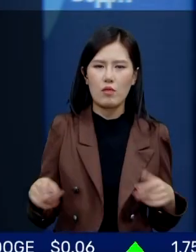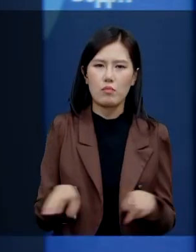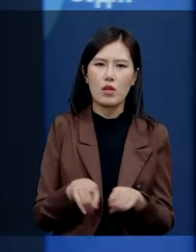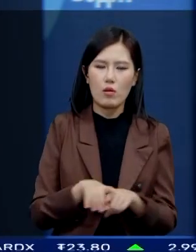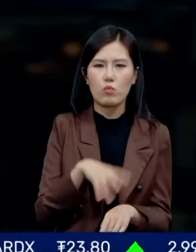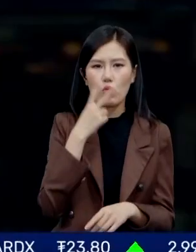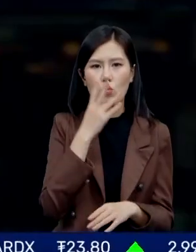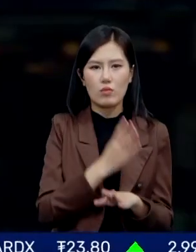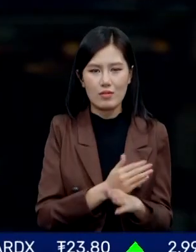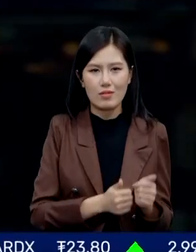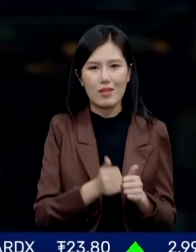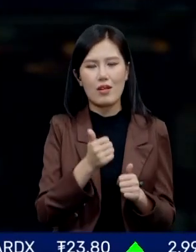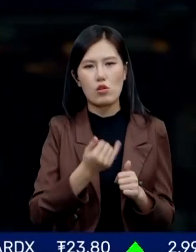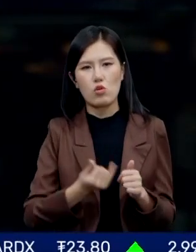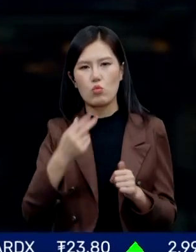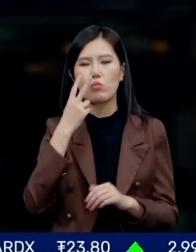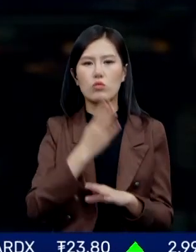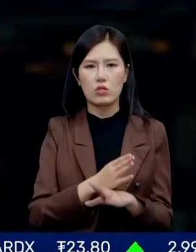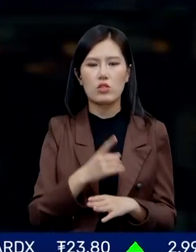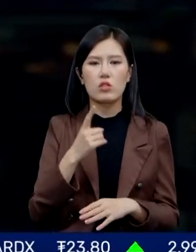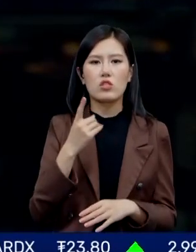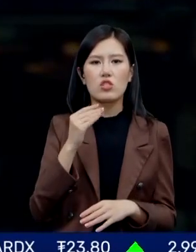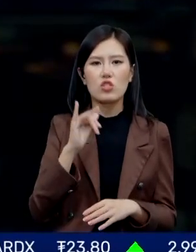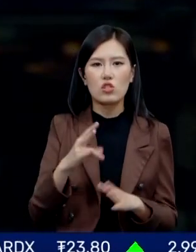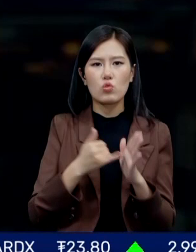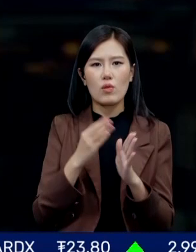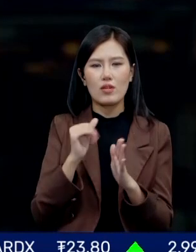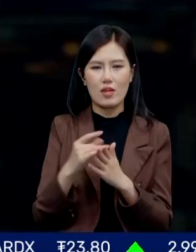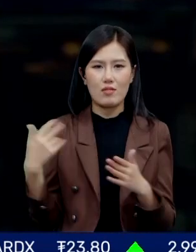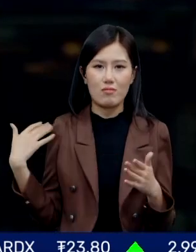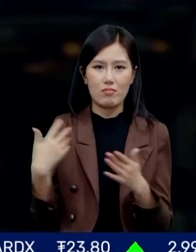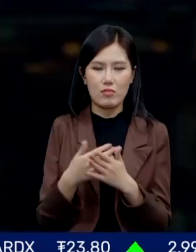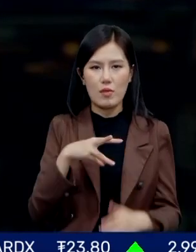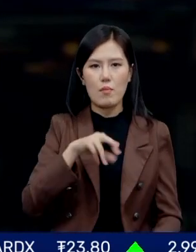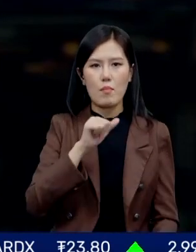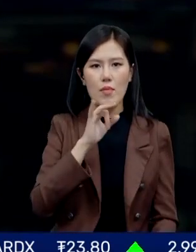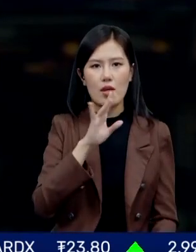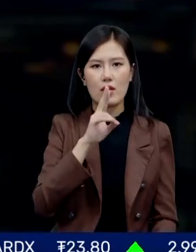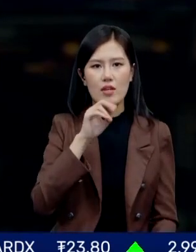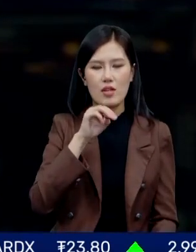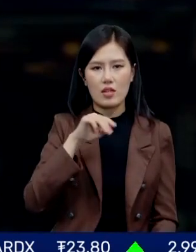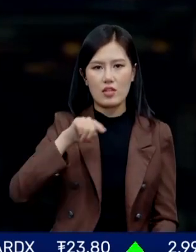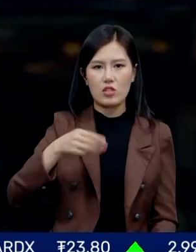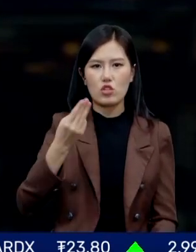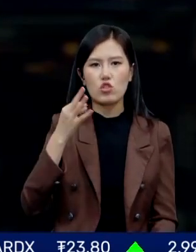алдаж онжилсан. Жил 6 сарын хугацаанд хамгийн сүүлд Market Tech Shop гэдэг төслийг бол хэрэгжүүлээ.